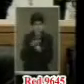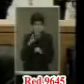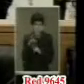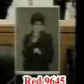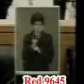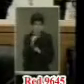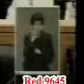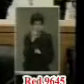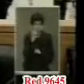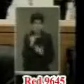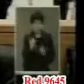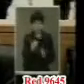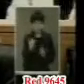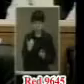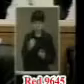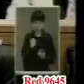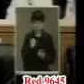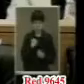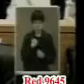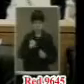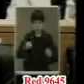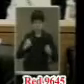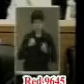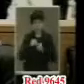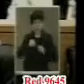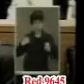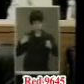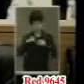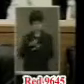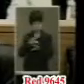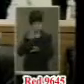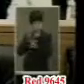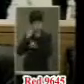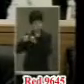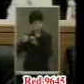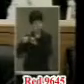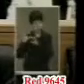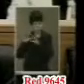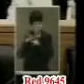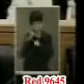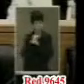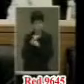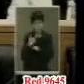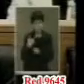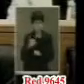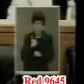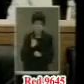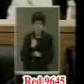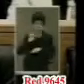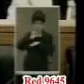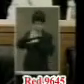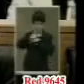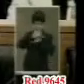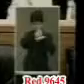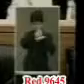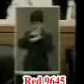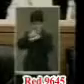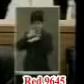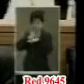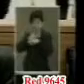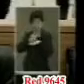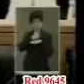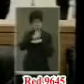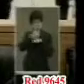พขณะที่ชุดที่เขาชุมนุมชุดใหญ่ที่ขนกำลังมานั้นที่นำโดยแกนนำที่เอามาข้างหน้าก